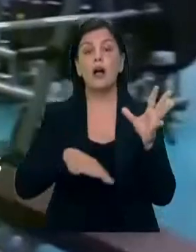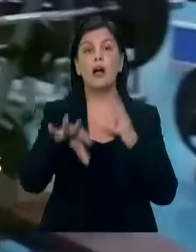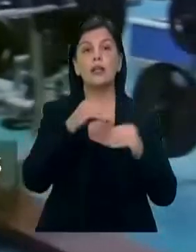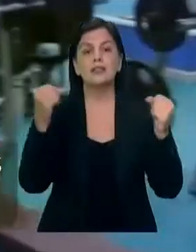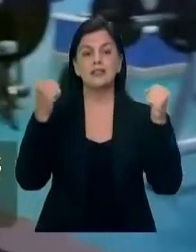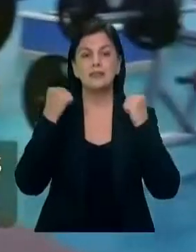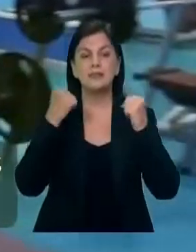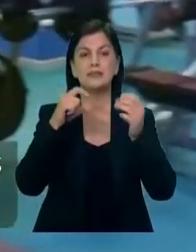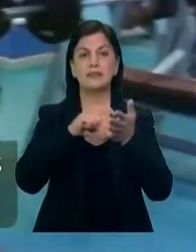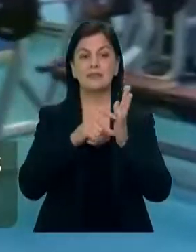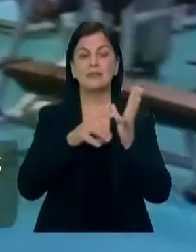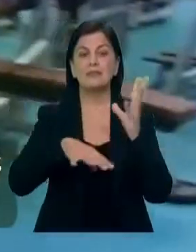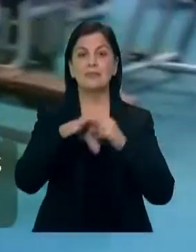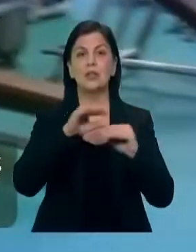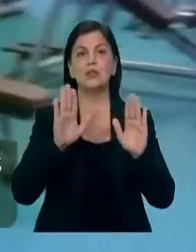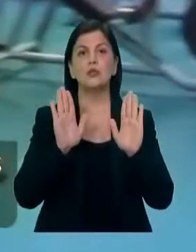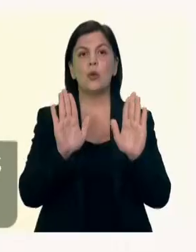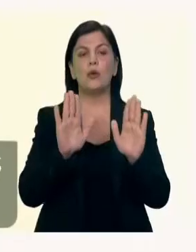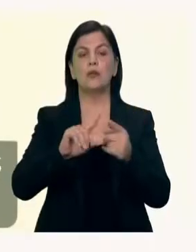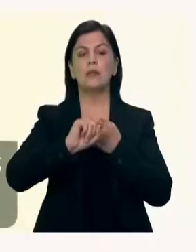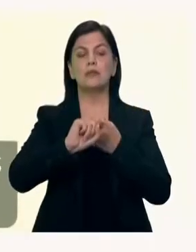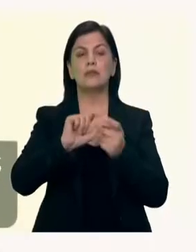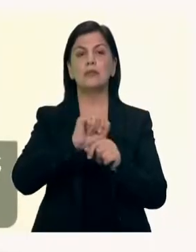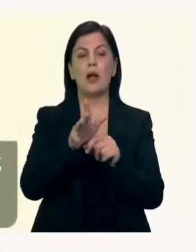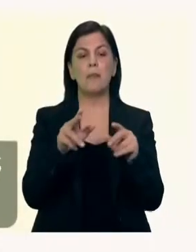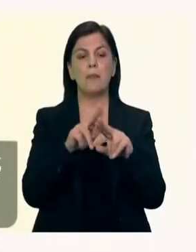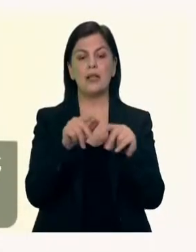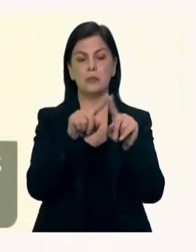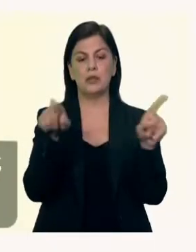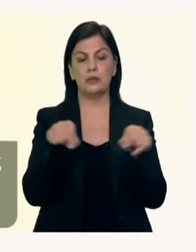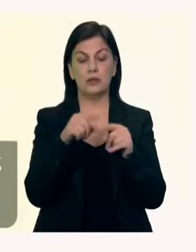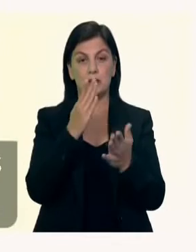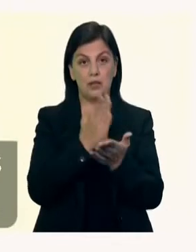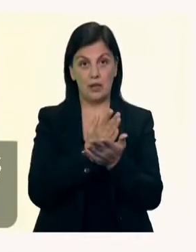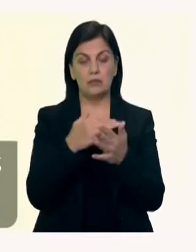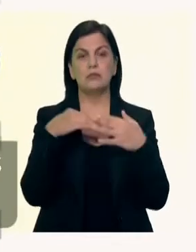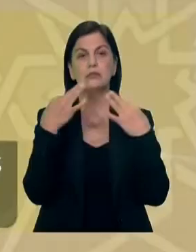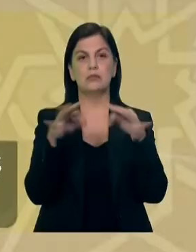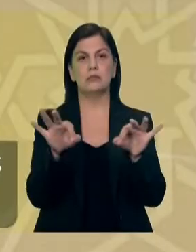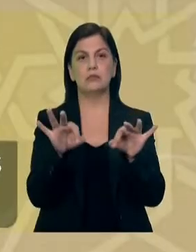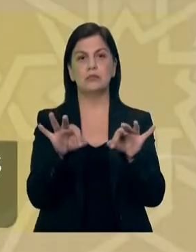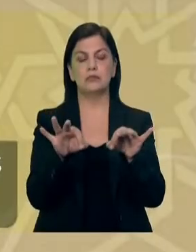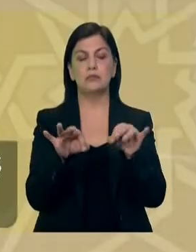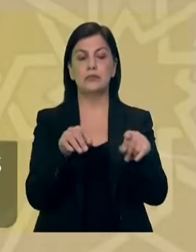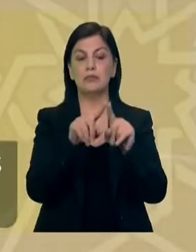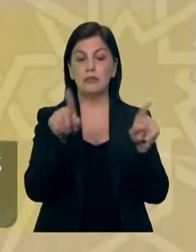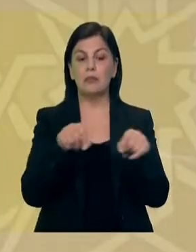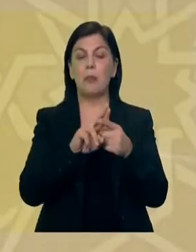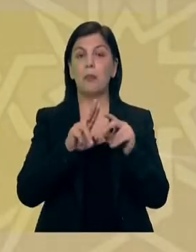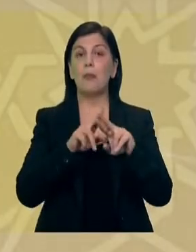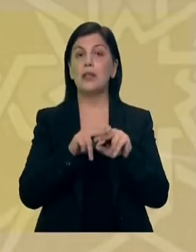sağlamlıq mərkəzinə giriş isə yalnız COVID-19 pasportu ilə mümkün olacaq. COVID pasport dedikdə bu